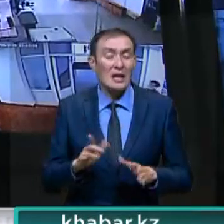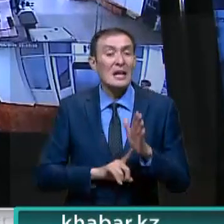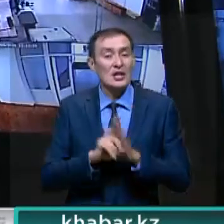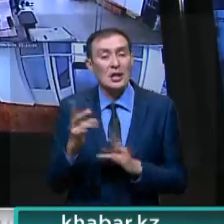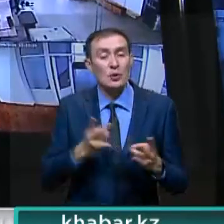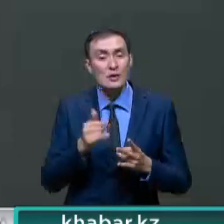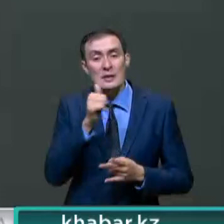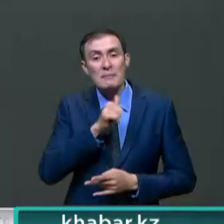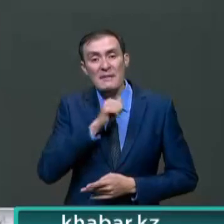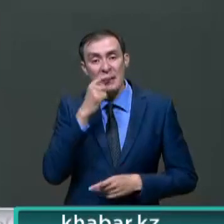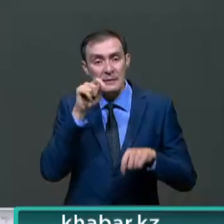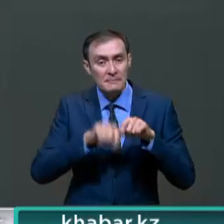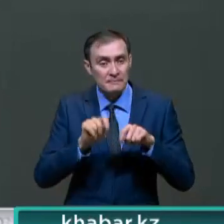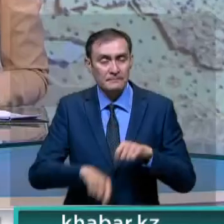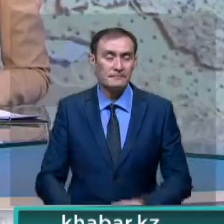начала тестирование.